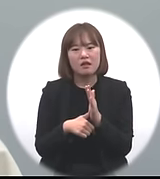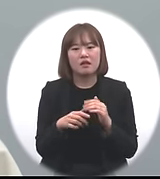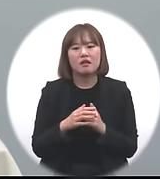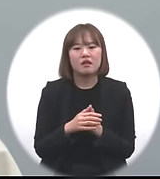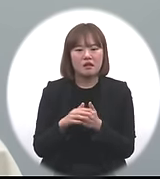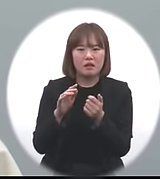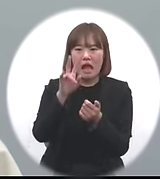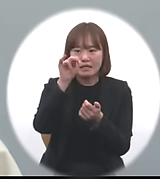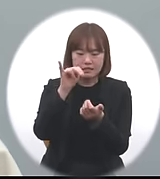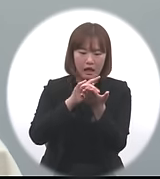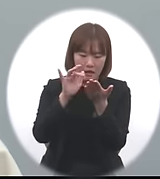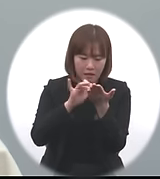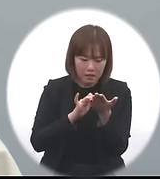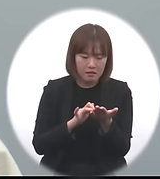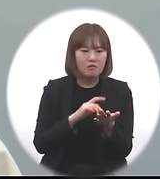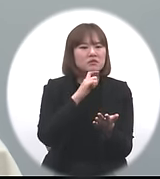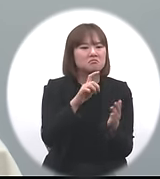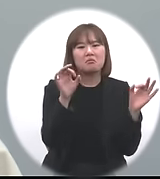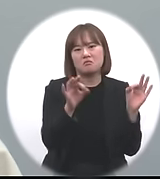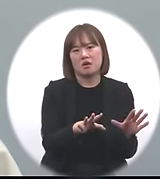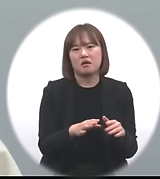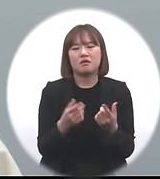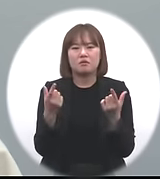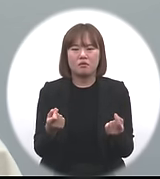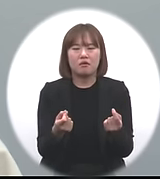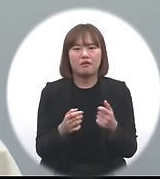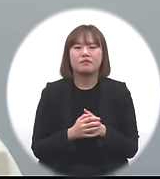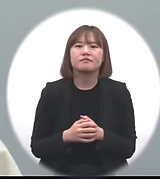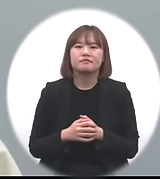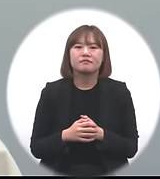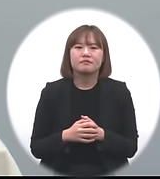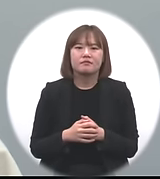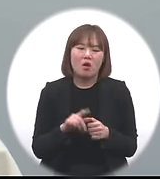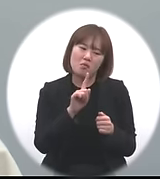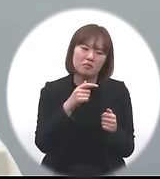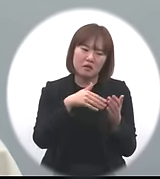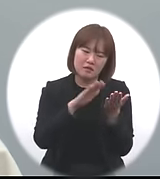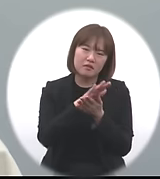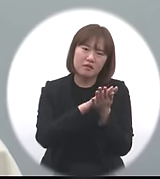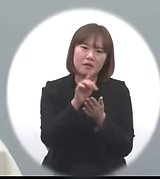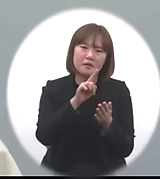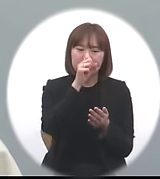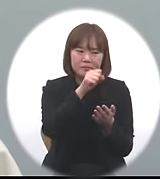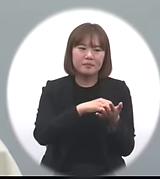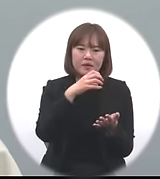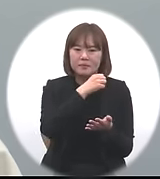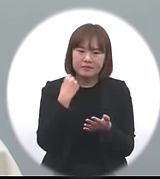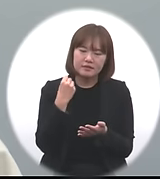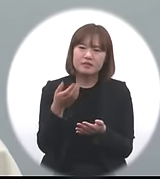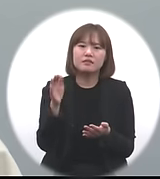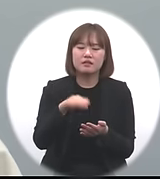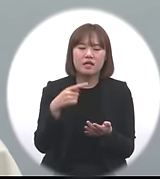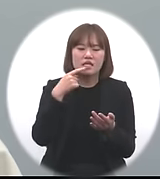쇼츠나 쓸데없는 남의 인생사 가서 인스타 이것만 몇 번 스크롤하면 그게 10분이에요. 그 시간은 넘쳐나요. 어머 얘는 어디 놀러 갔나